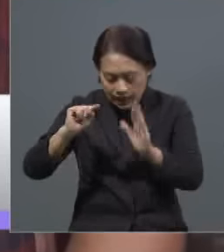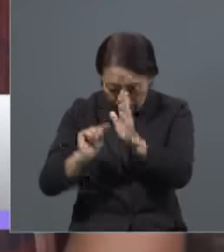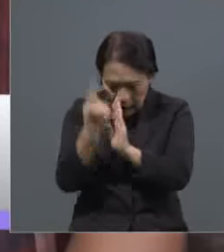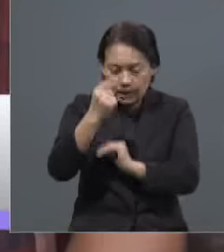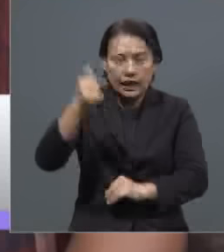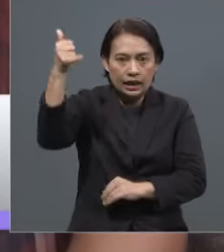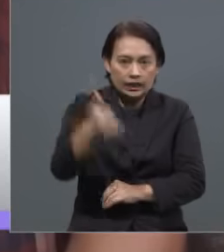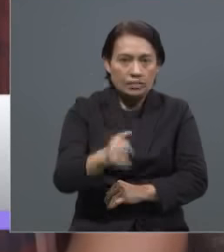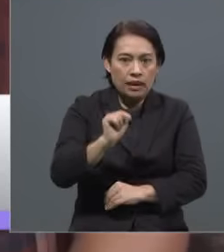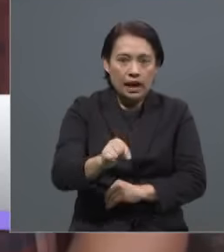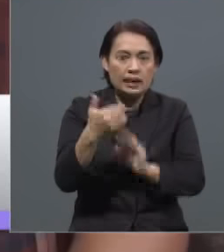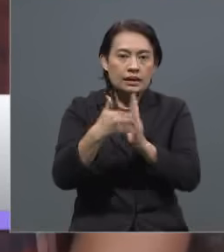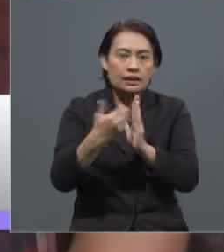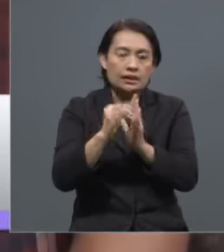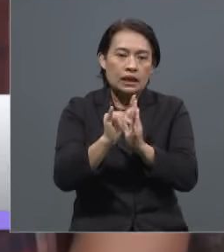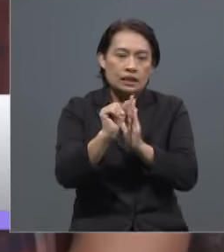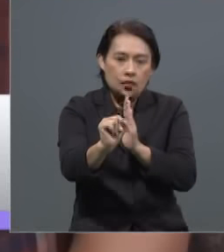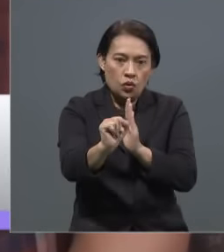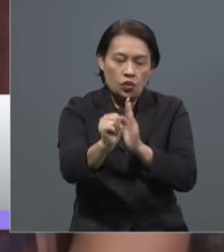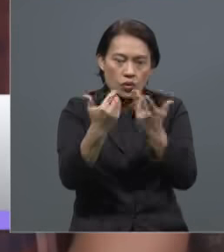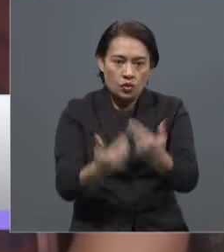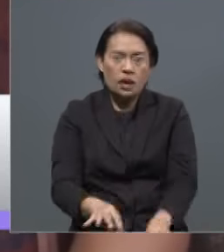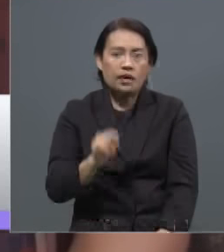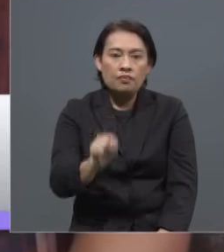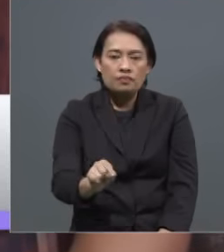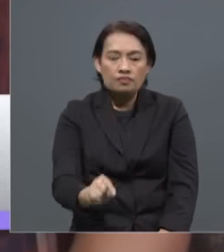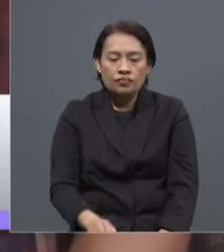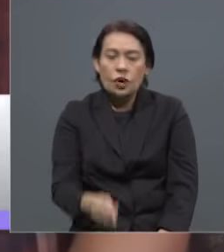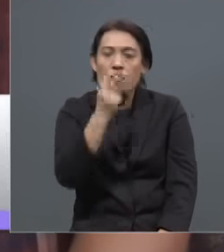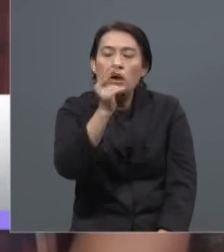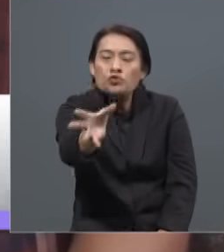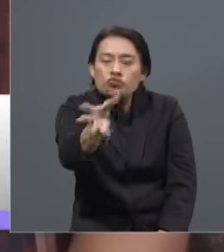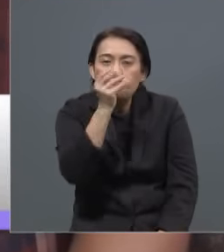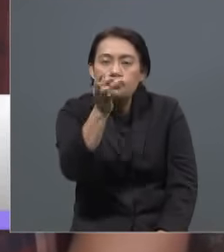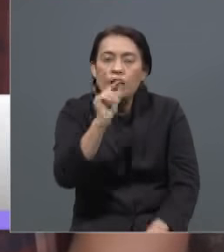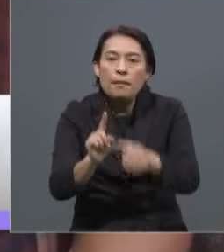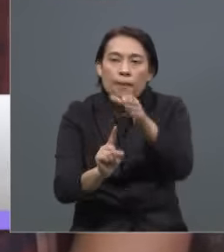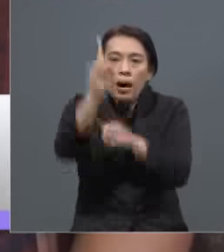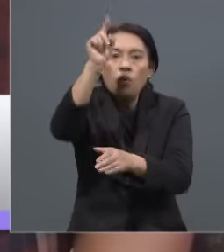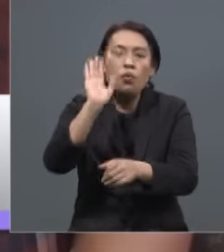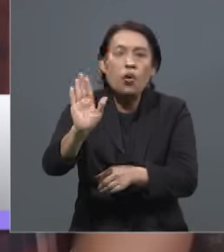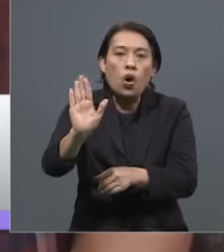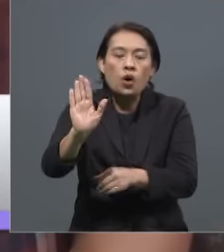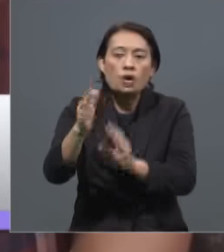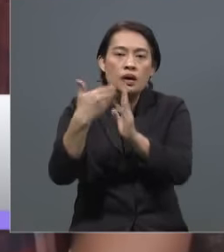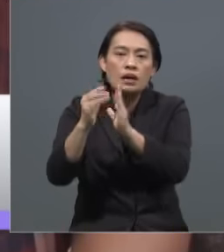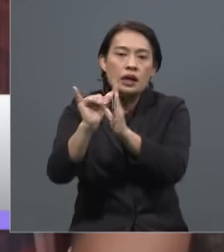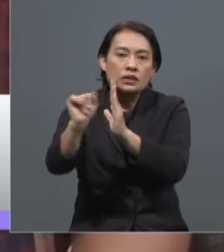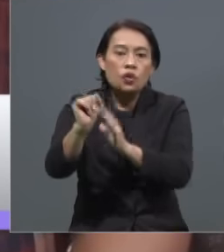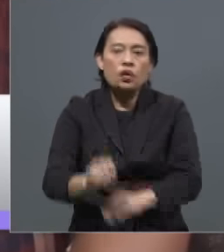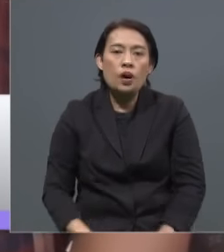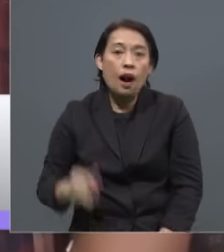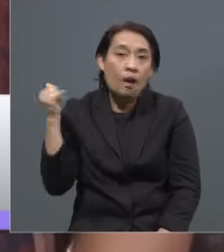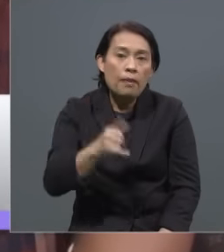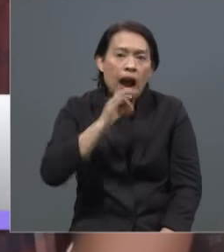ที่มายโสธรเนี่ยนะมาตั้งใจมาดูงานบั้งไฟยโสธรครับ แล้วหลังจากได้มาเป็นไงครับ